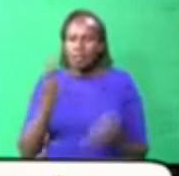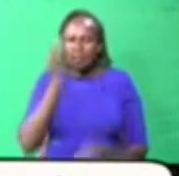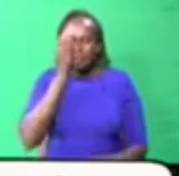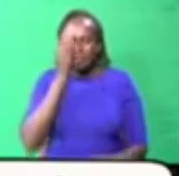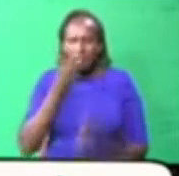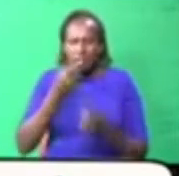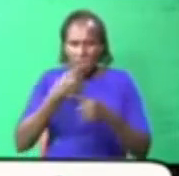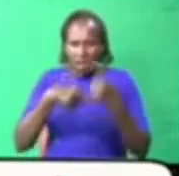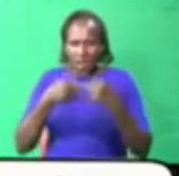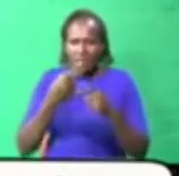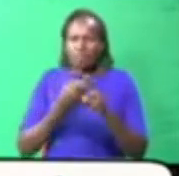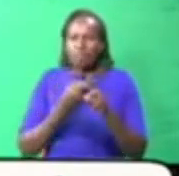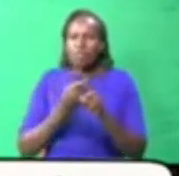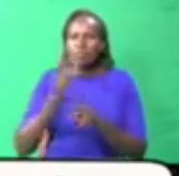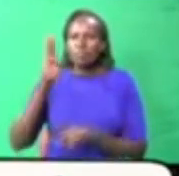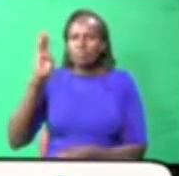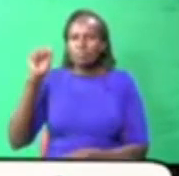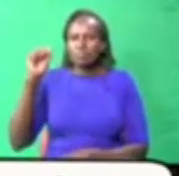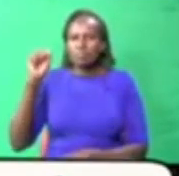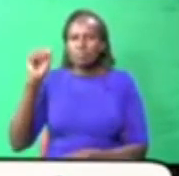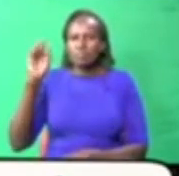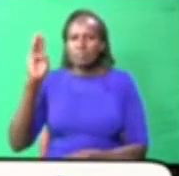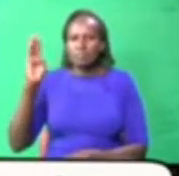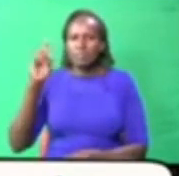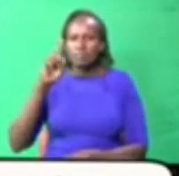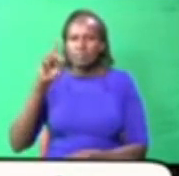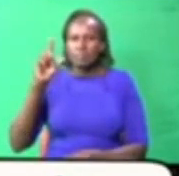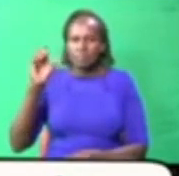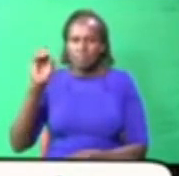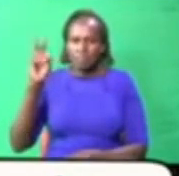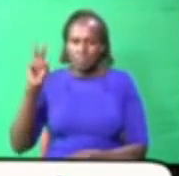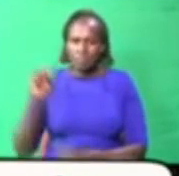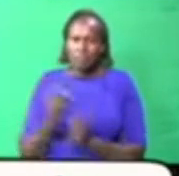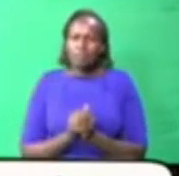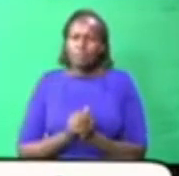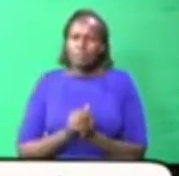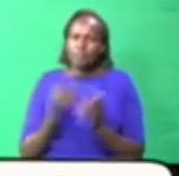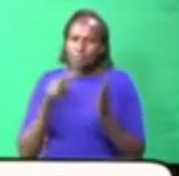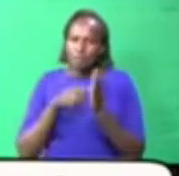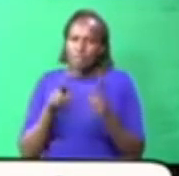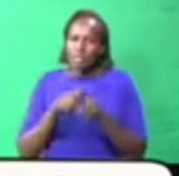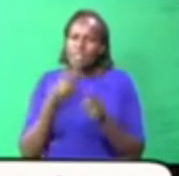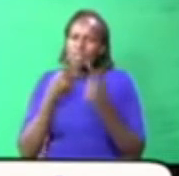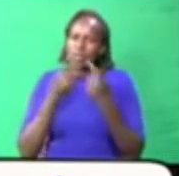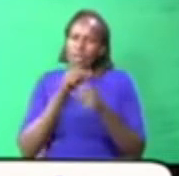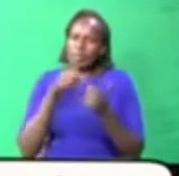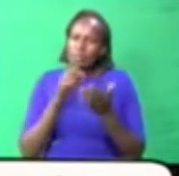Babylon. Ukisoma kitabu cha Ezra ametajwa mahali pale, inaongea kuhusu